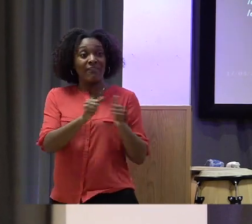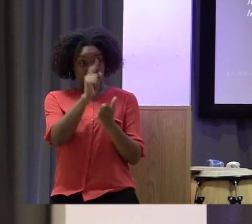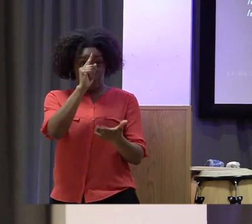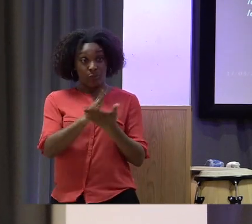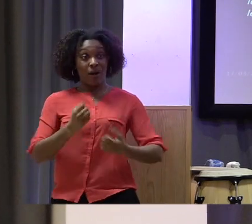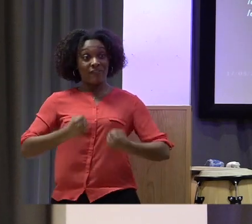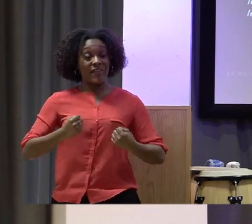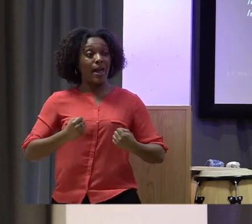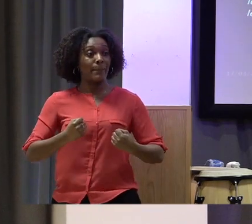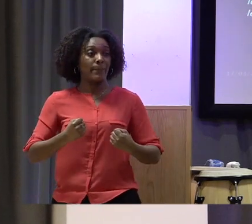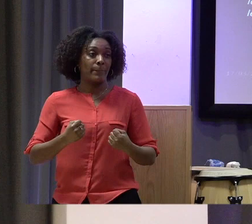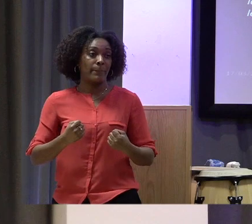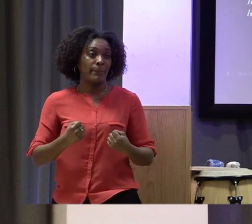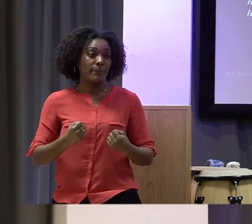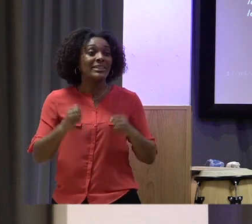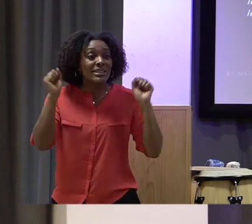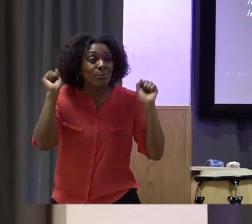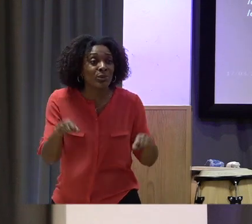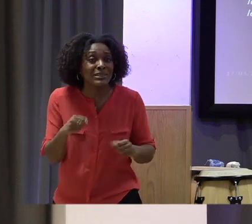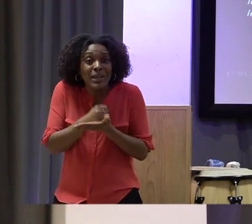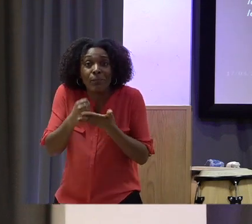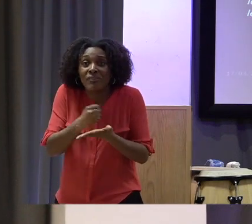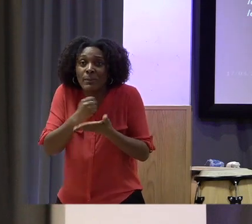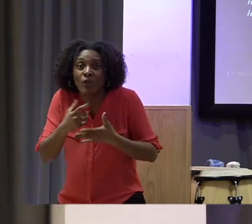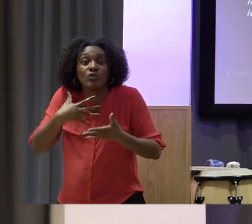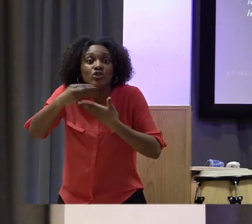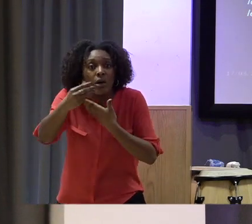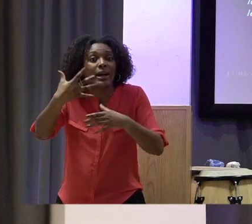Il est possible de sortir de l'épreuve. De toute façon, comme je disais,